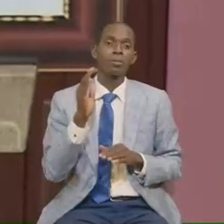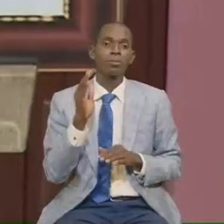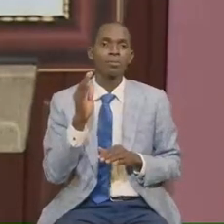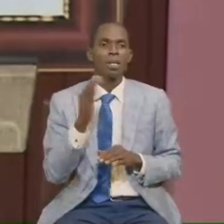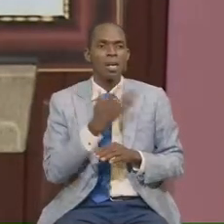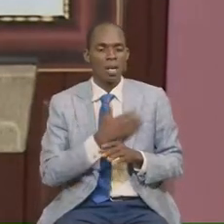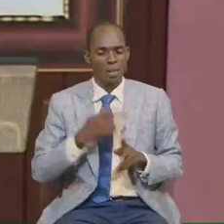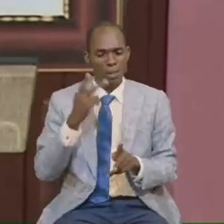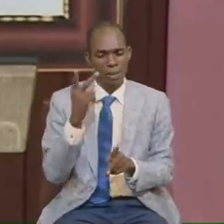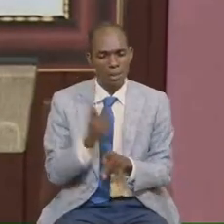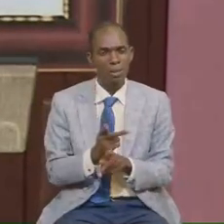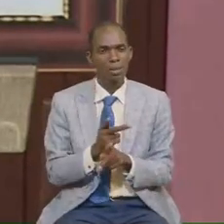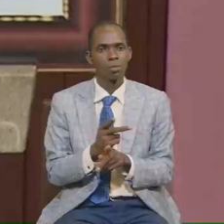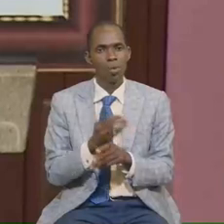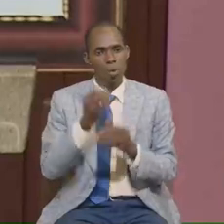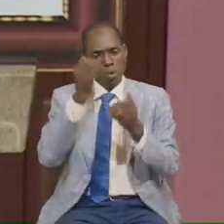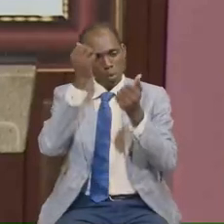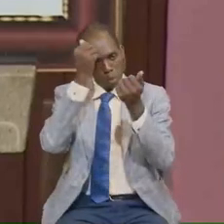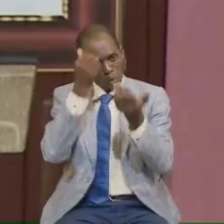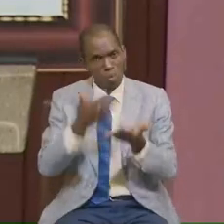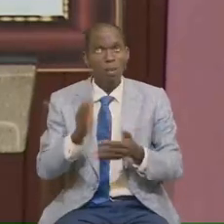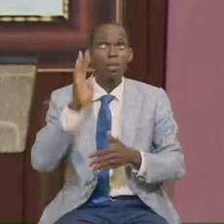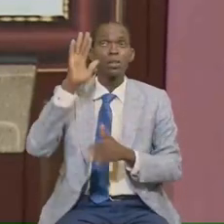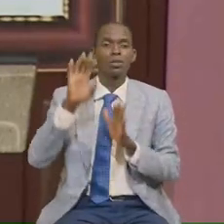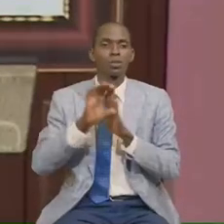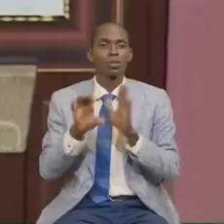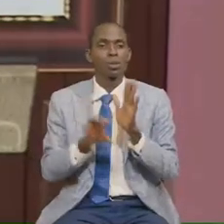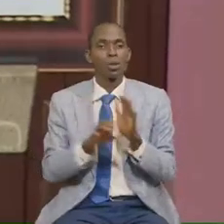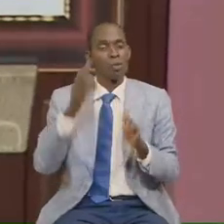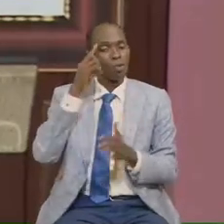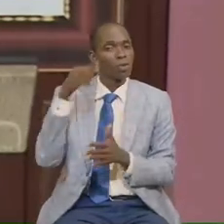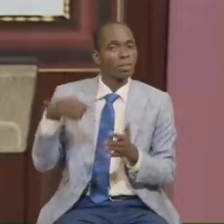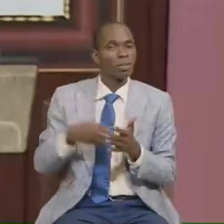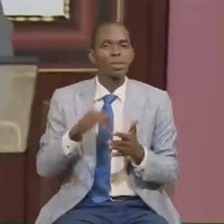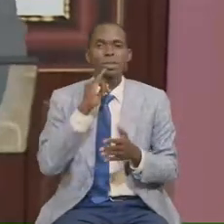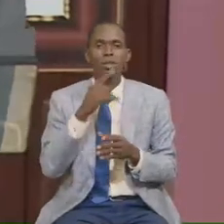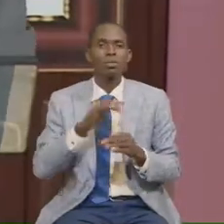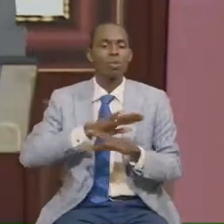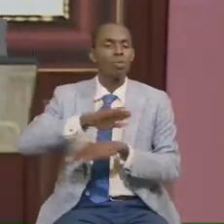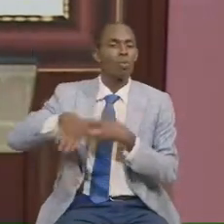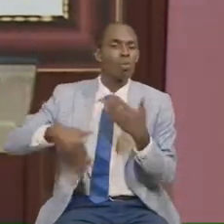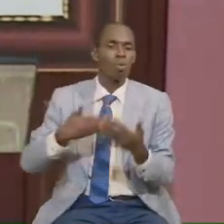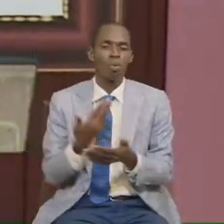ses commandements. C'est là ce que doit faire tout homme.